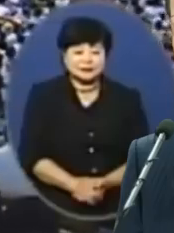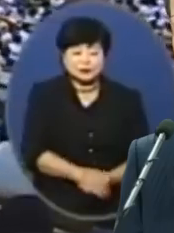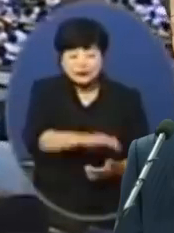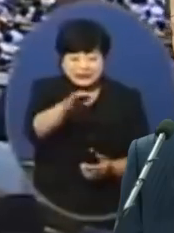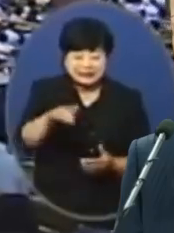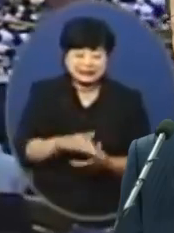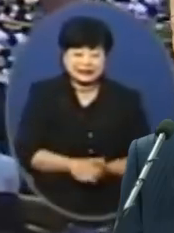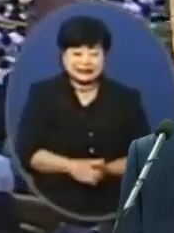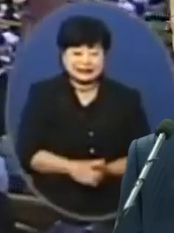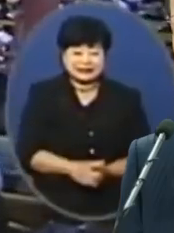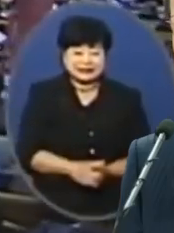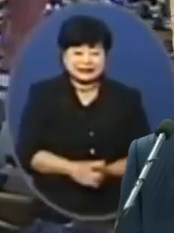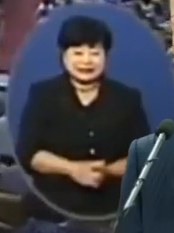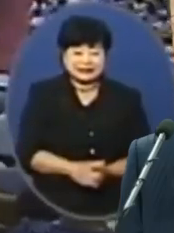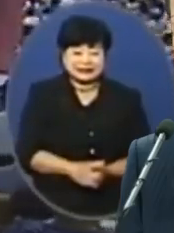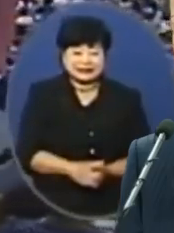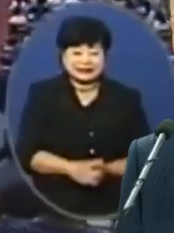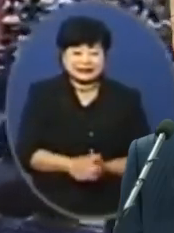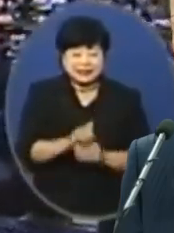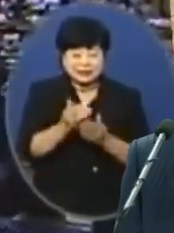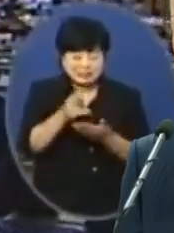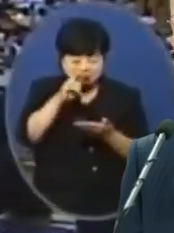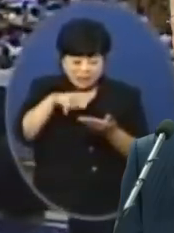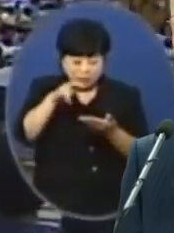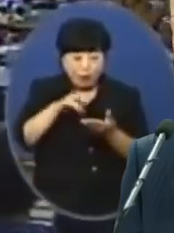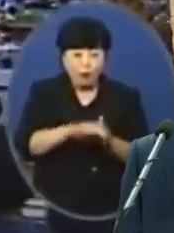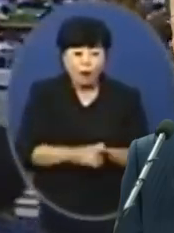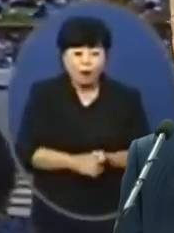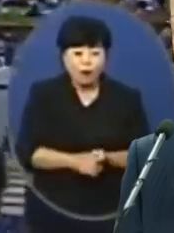우리는 성경을 읽고